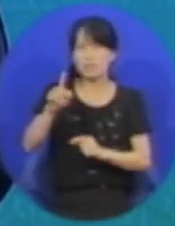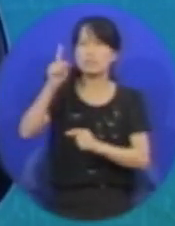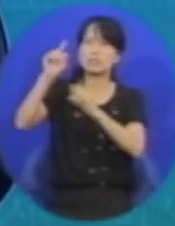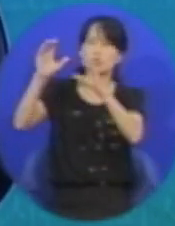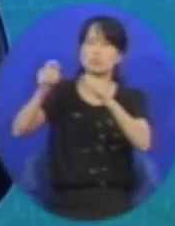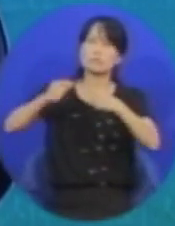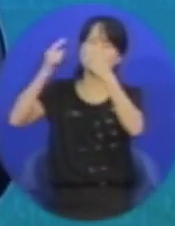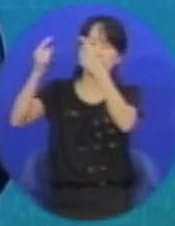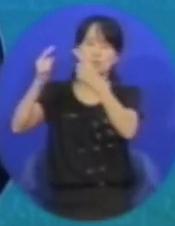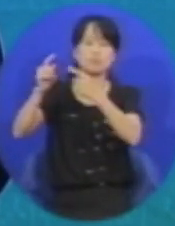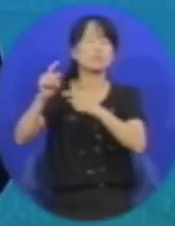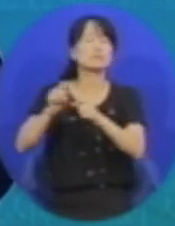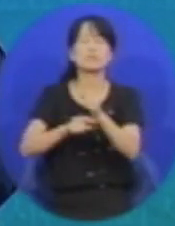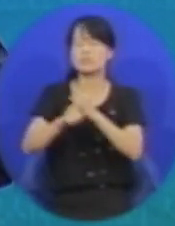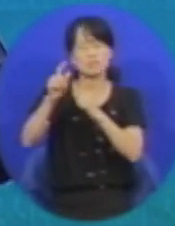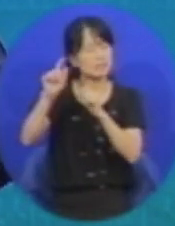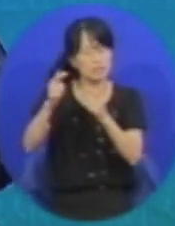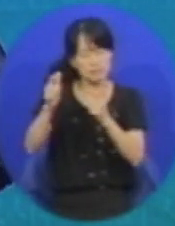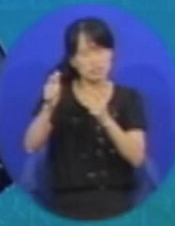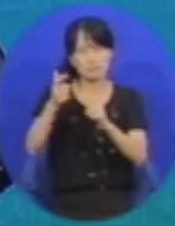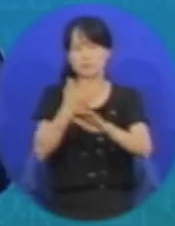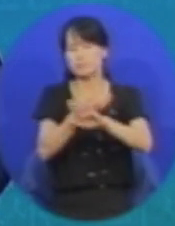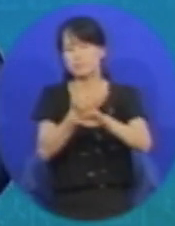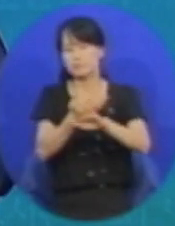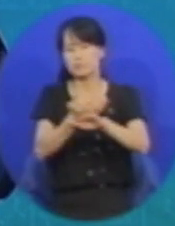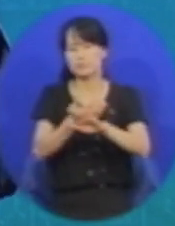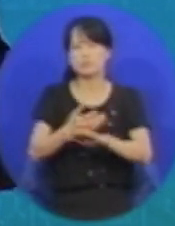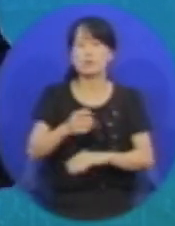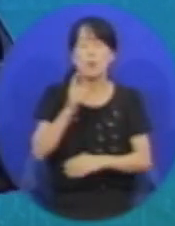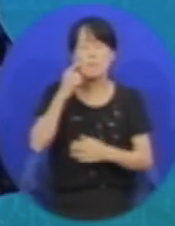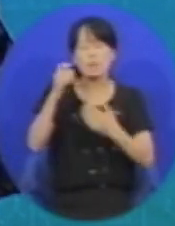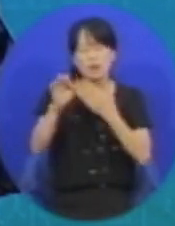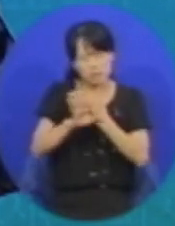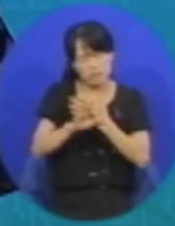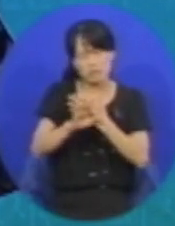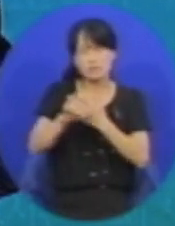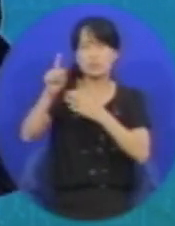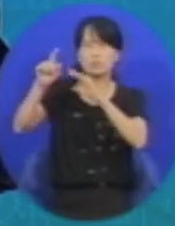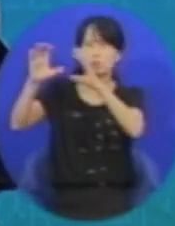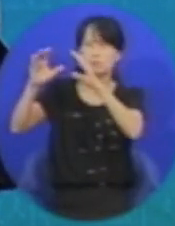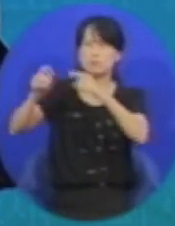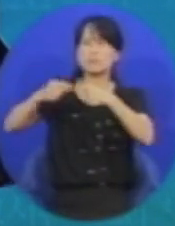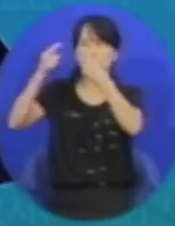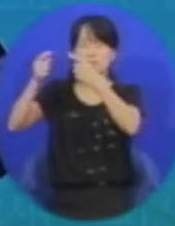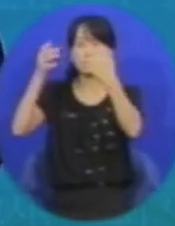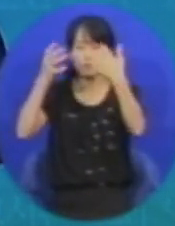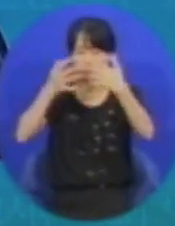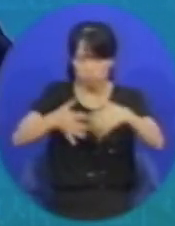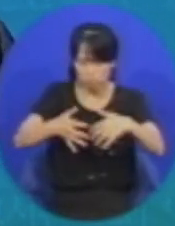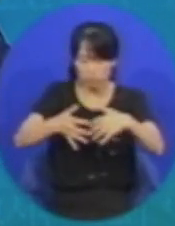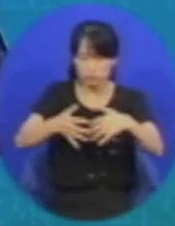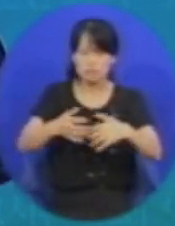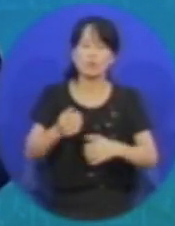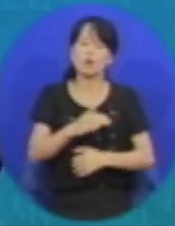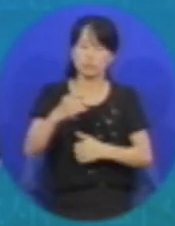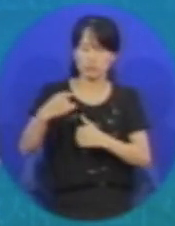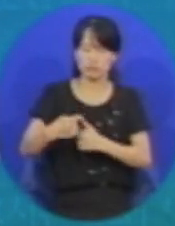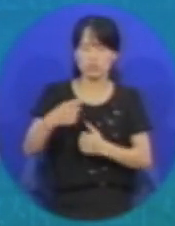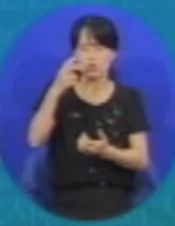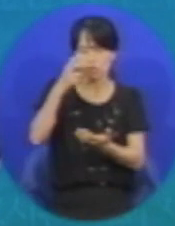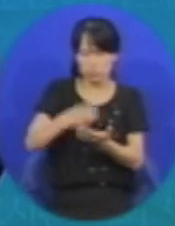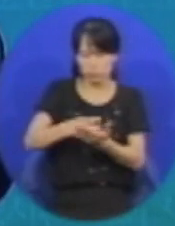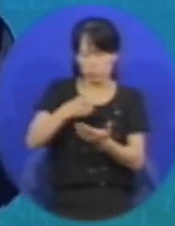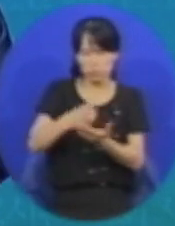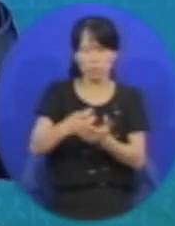아니에요. 그렇다고 만약에 그것이 천국 가는 조건으로 우리에게 율법처럼 와